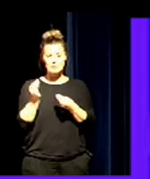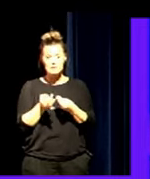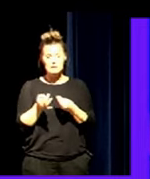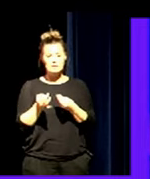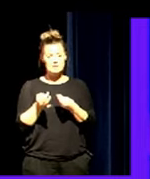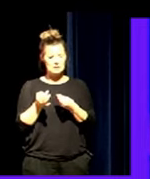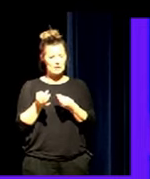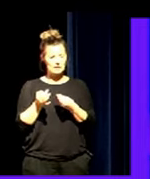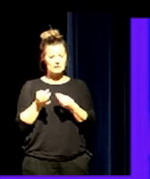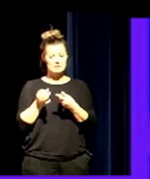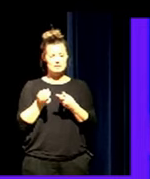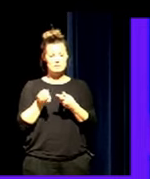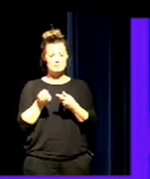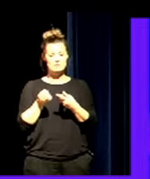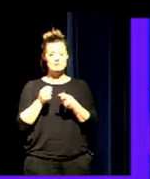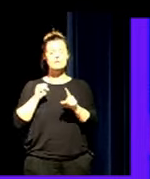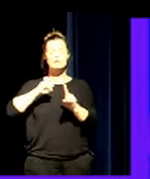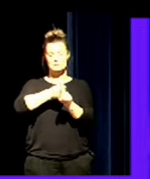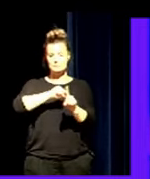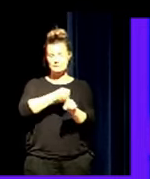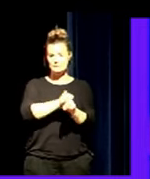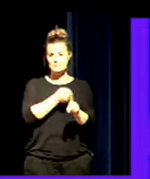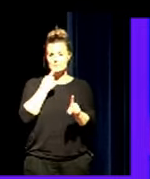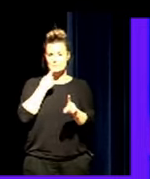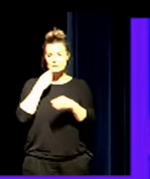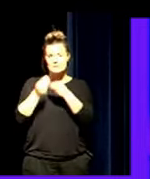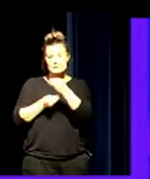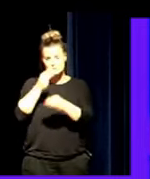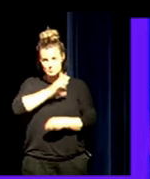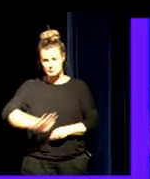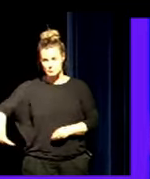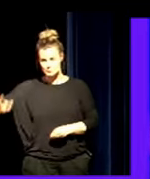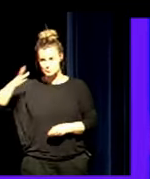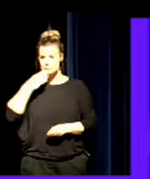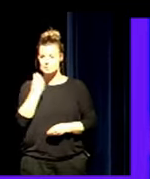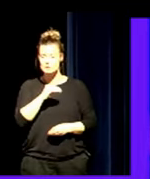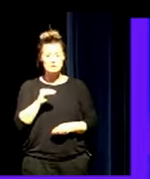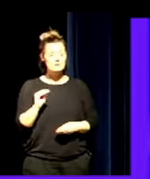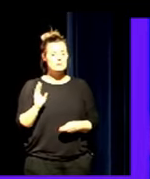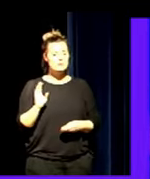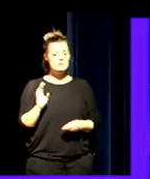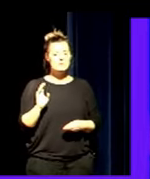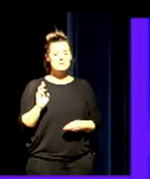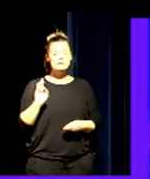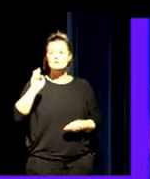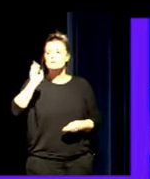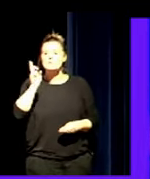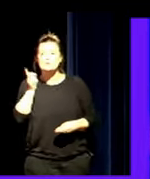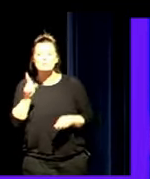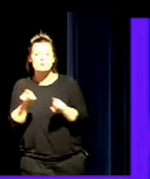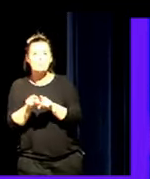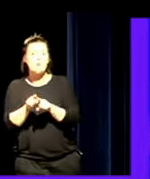nerabeak. Nik lan den egiteko ganean, ezta? Gorputzarekin lotu. Eta bakarrik eskatzen diet, da